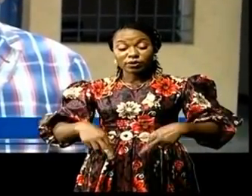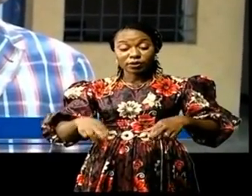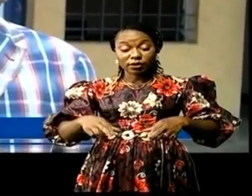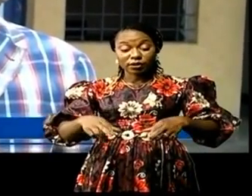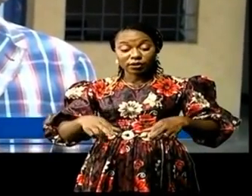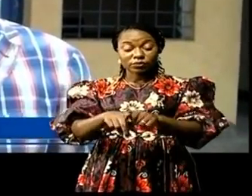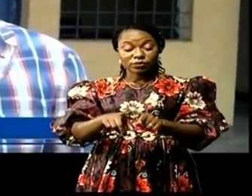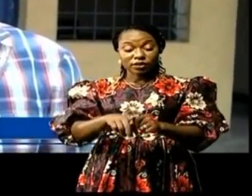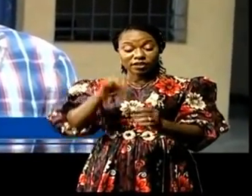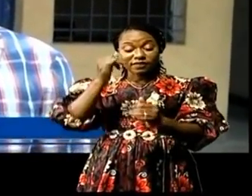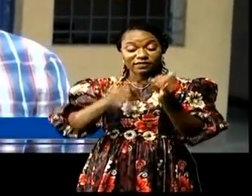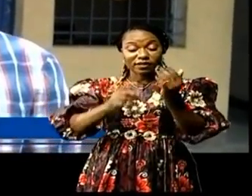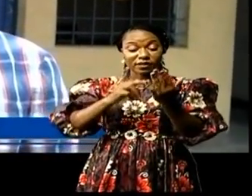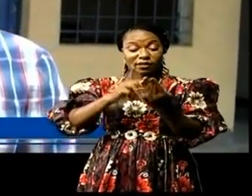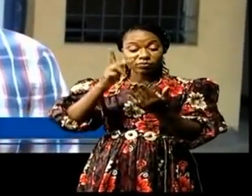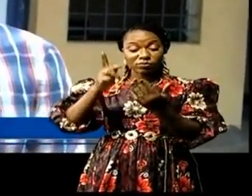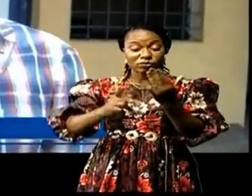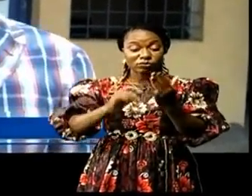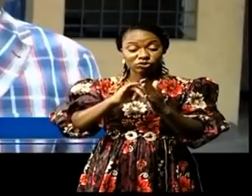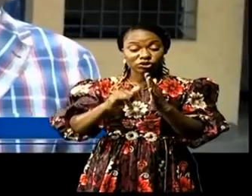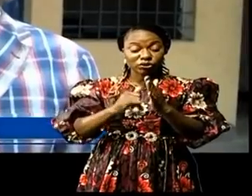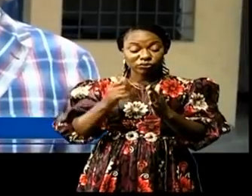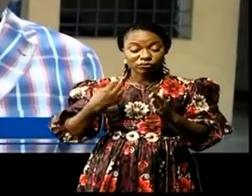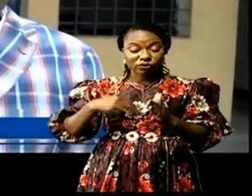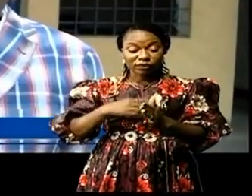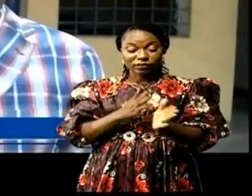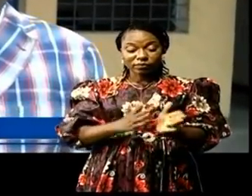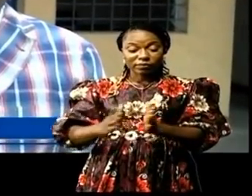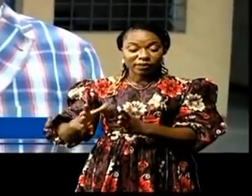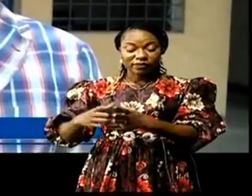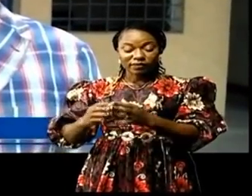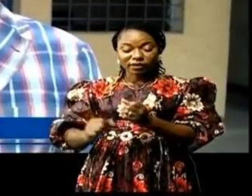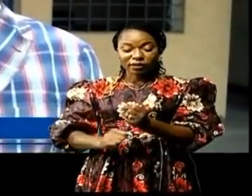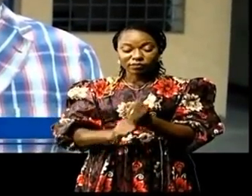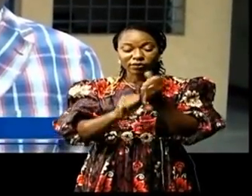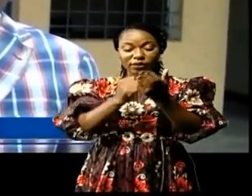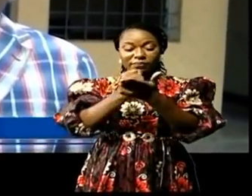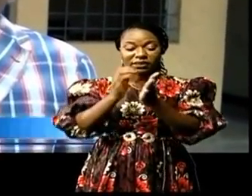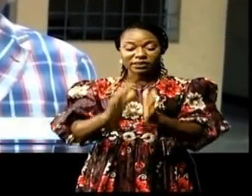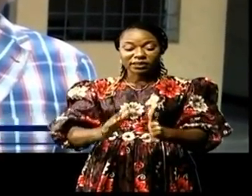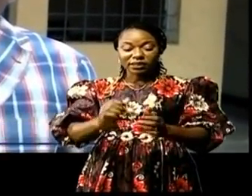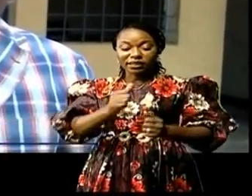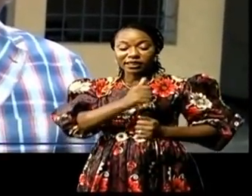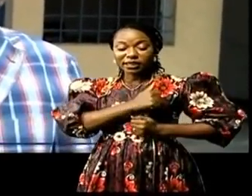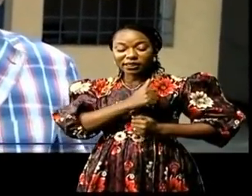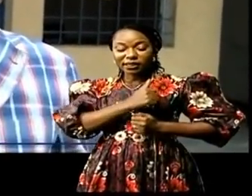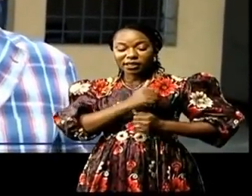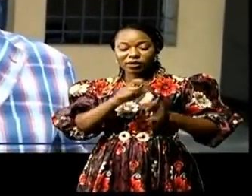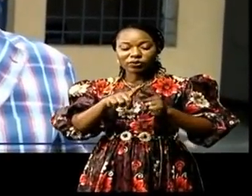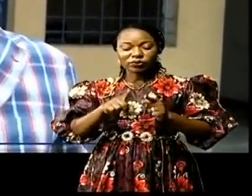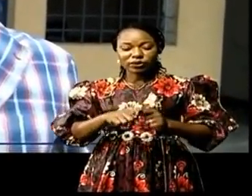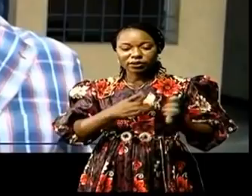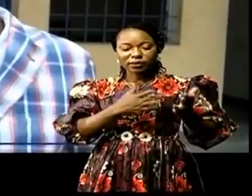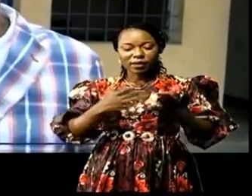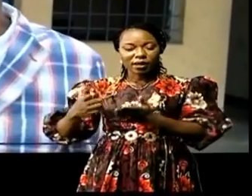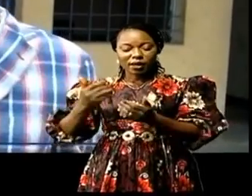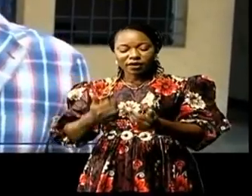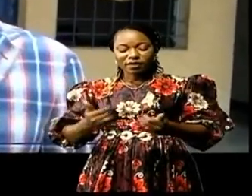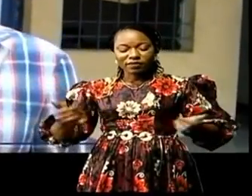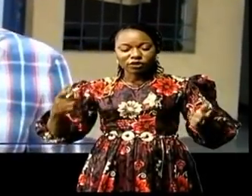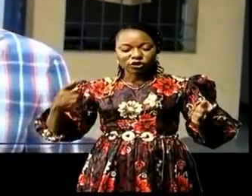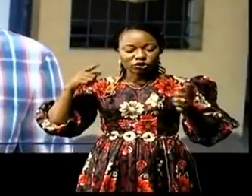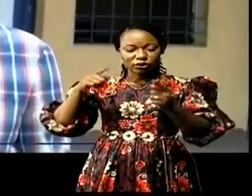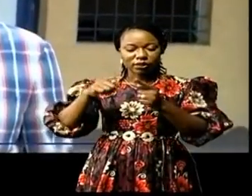d'un projet que nous avons réalisé avec l'appui de l'ambassade du Canada. Et ce projet-là partait de la petite enfance jusqu'à